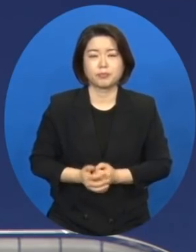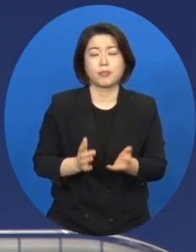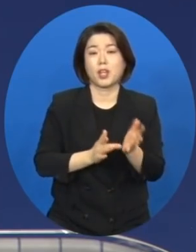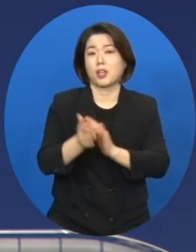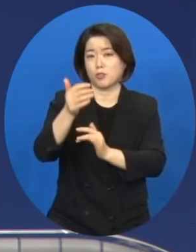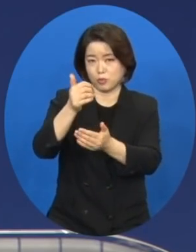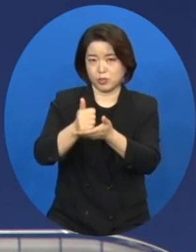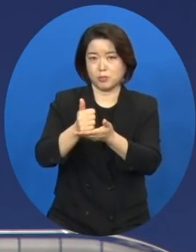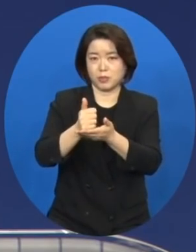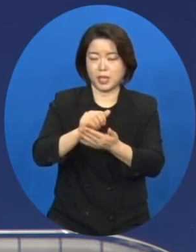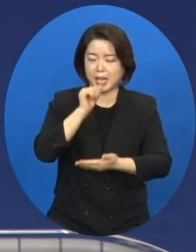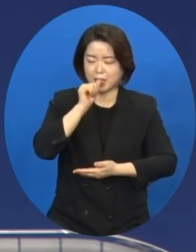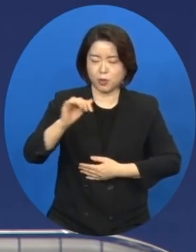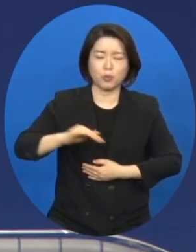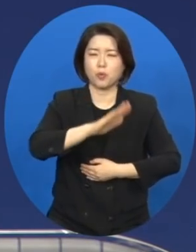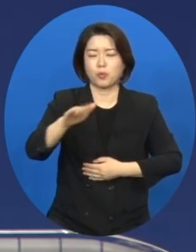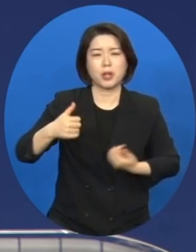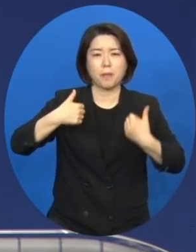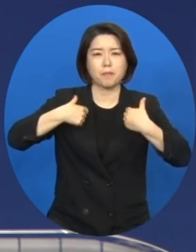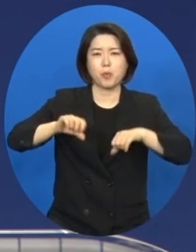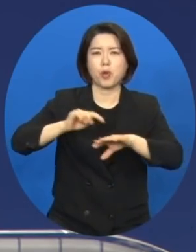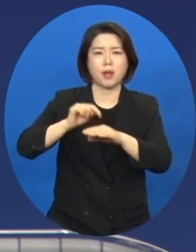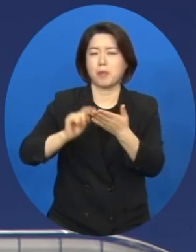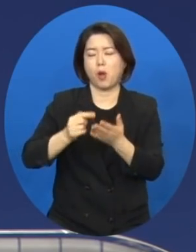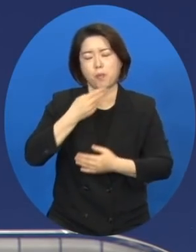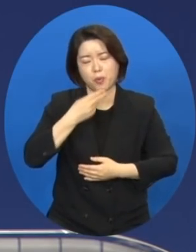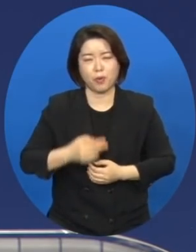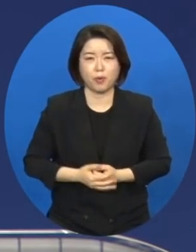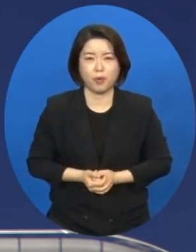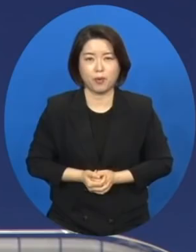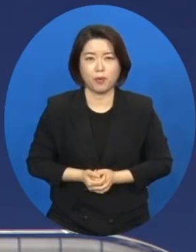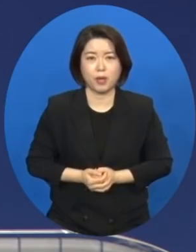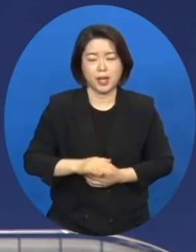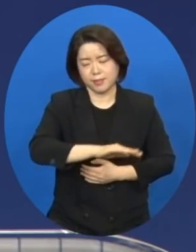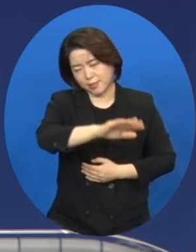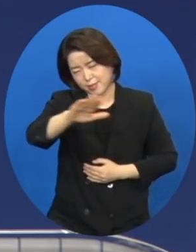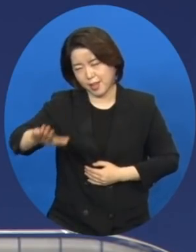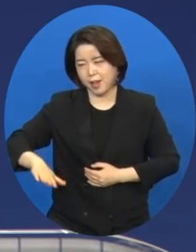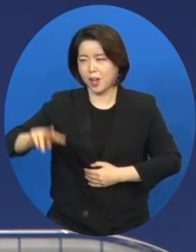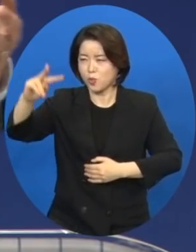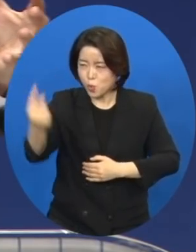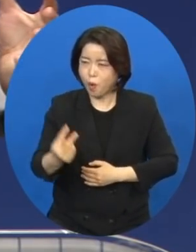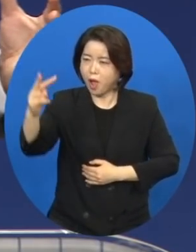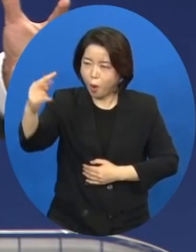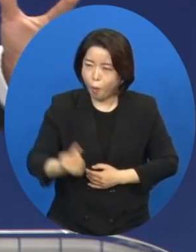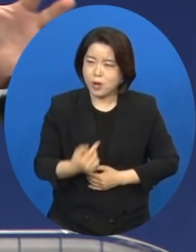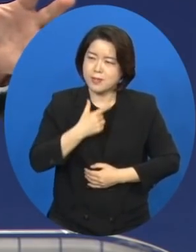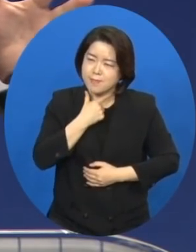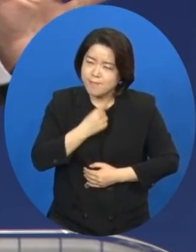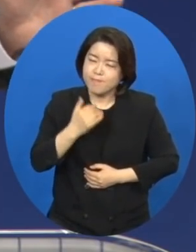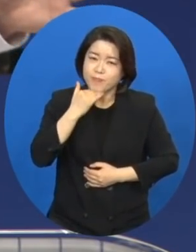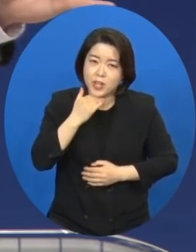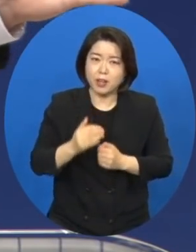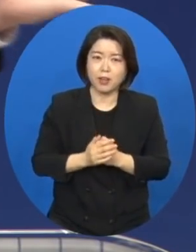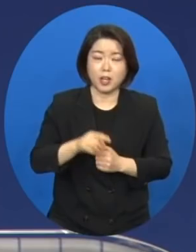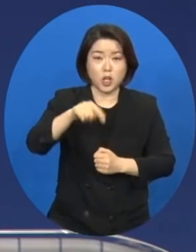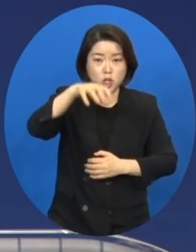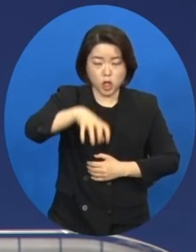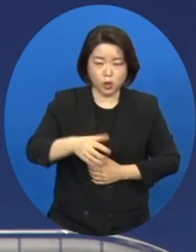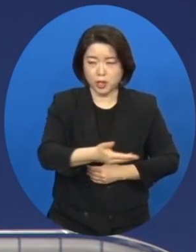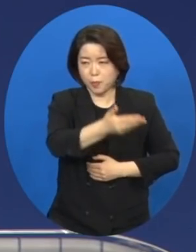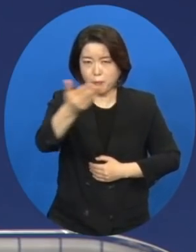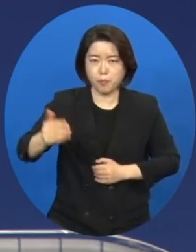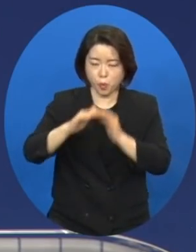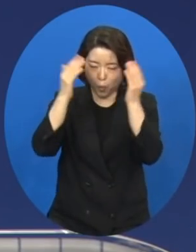예수님은 결코 우리를 포기할 마음이 없으세요. 다 돌아오게 하고요, 그 잔치에 다 여기 계신 모두가